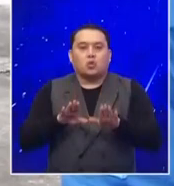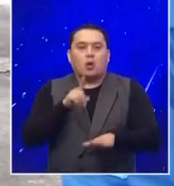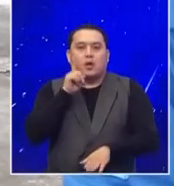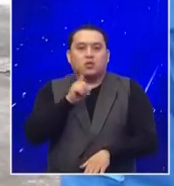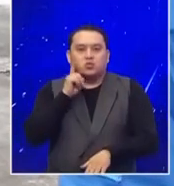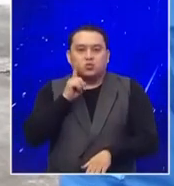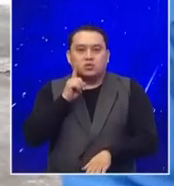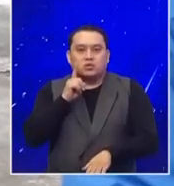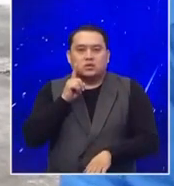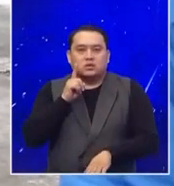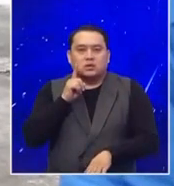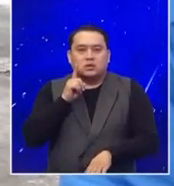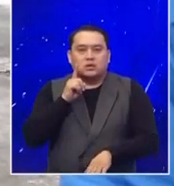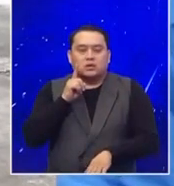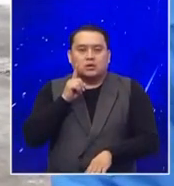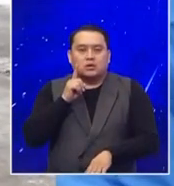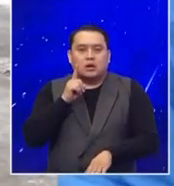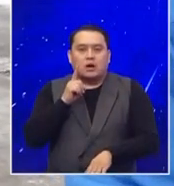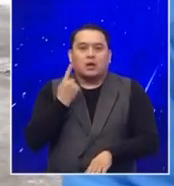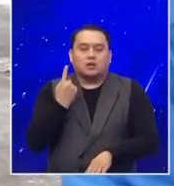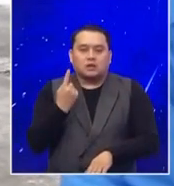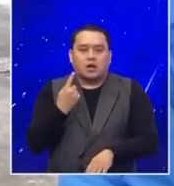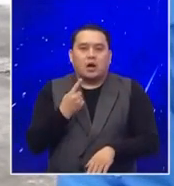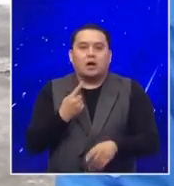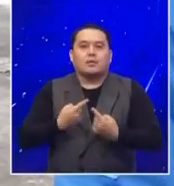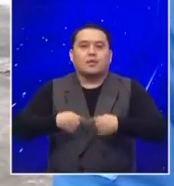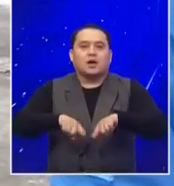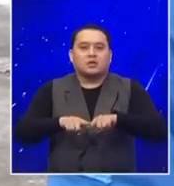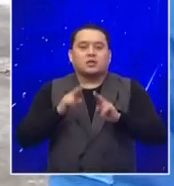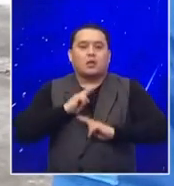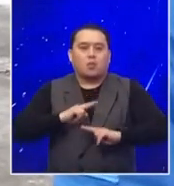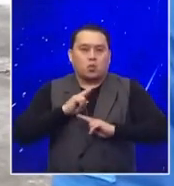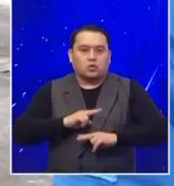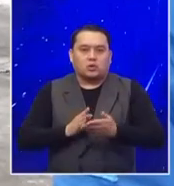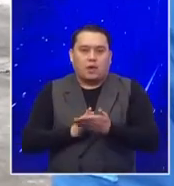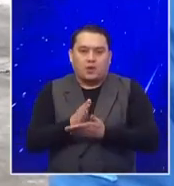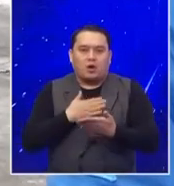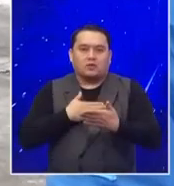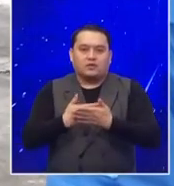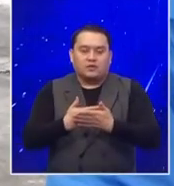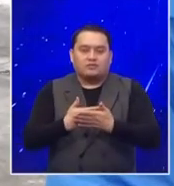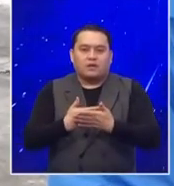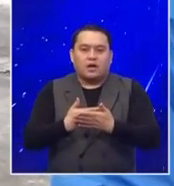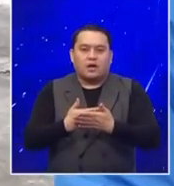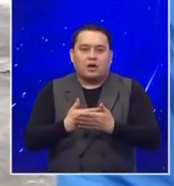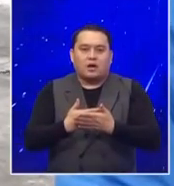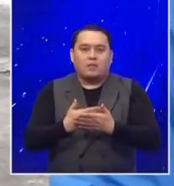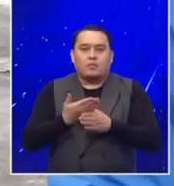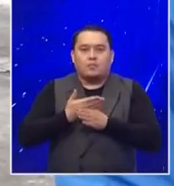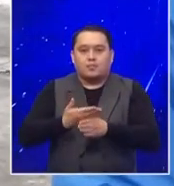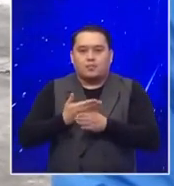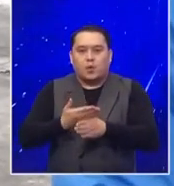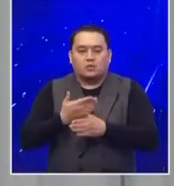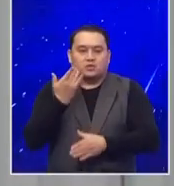молодежная организация, но и такая одна из тех организаций, которая работает в направлении волонтерской деятельности. И наши волонтеры всегда